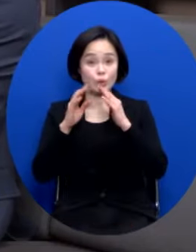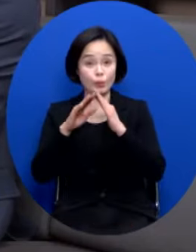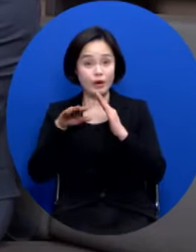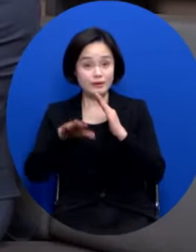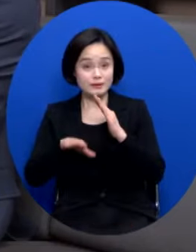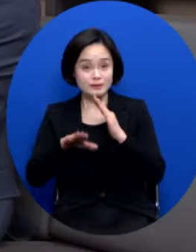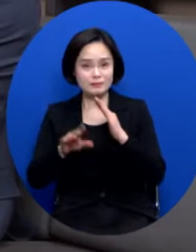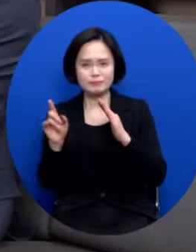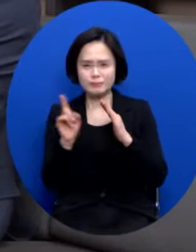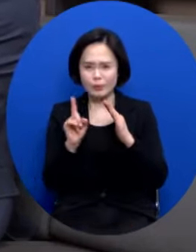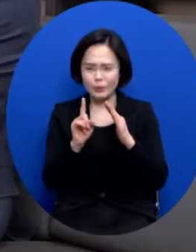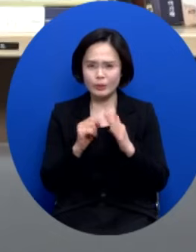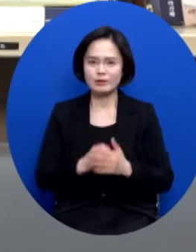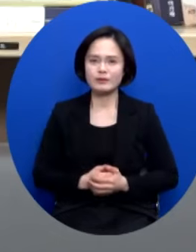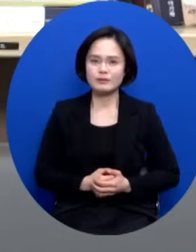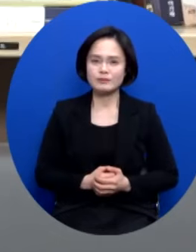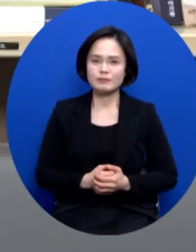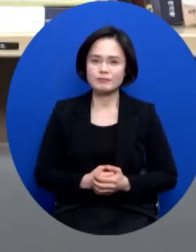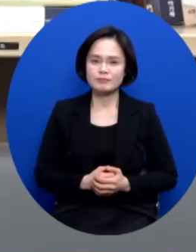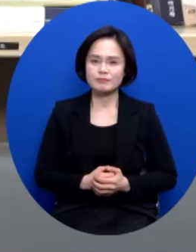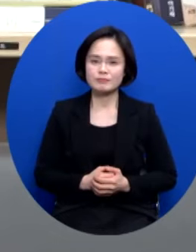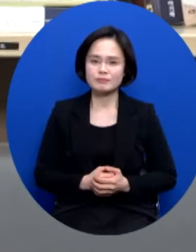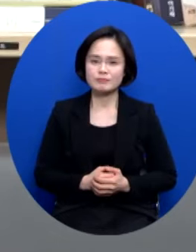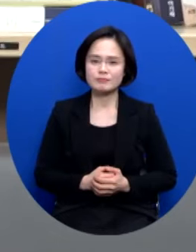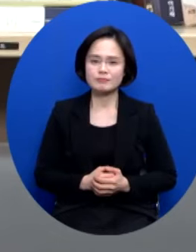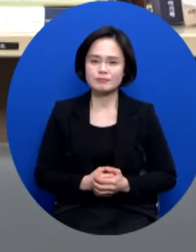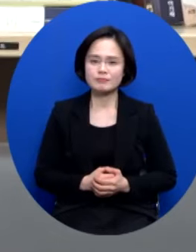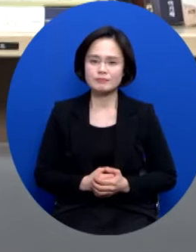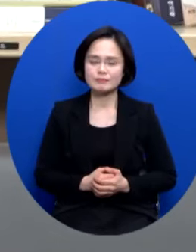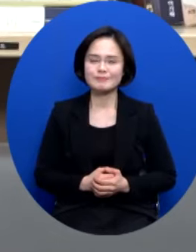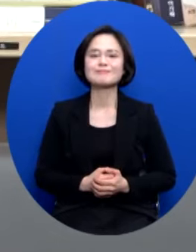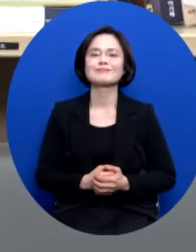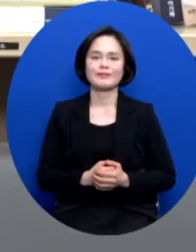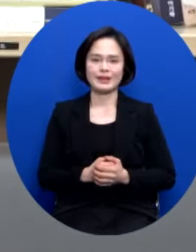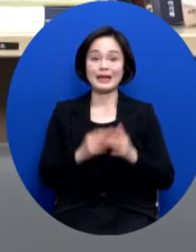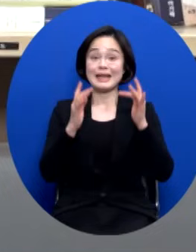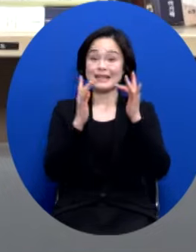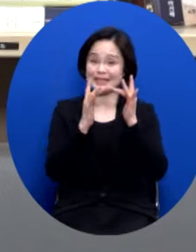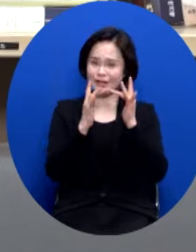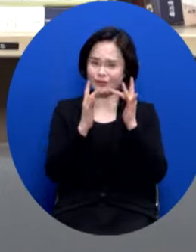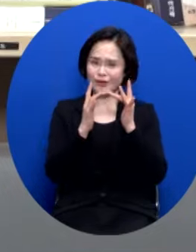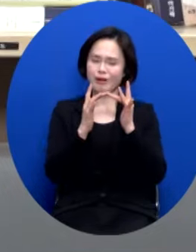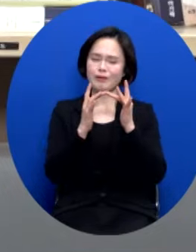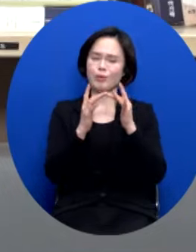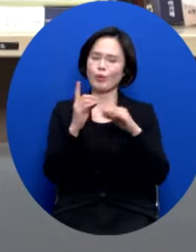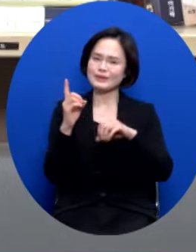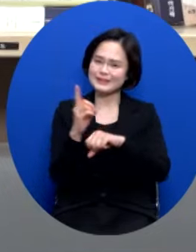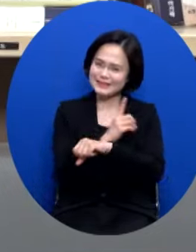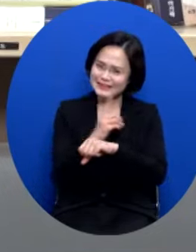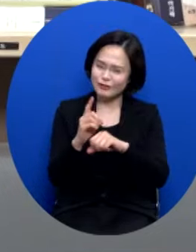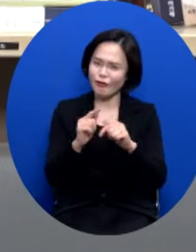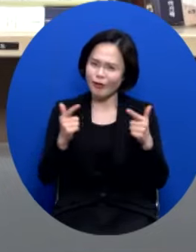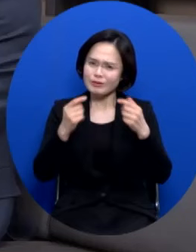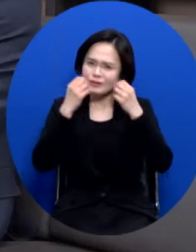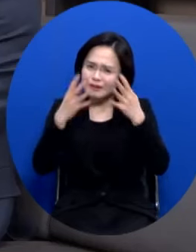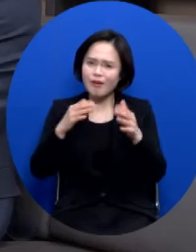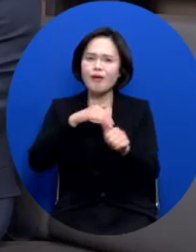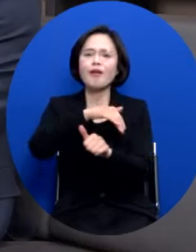지금 반응하고 있는데요. 이러한 변화된 환경 속에서 이 지구촌교회는 어떻게 지금 적응해 나가고